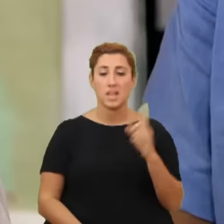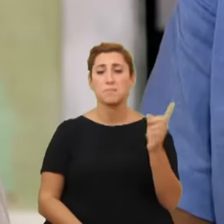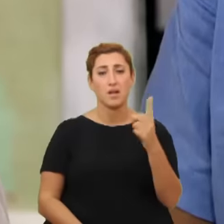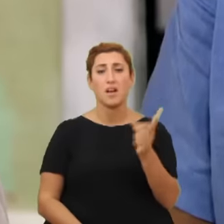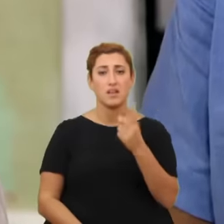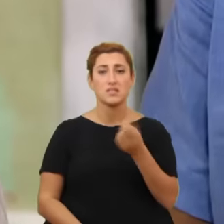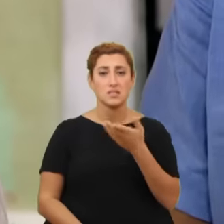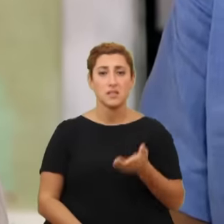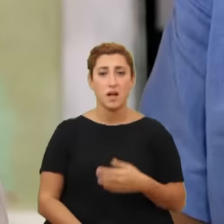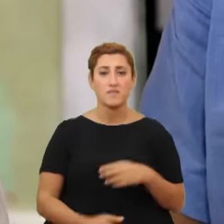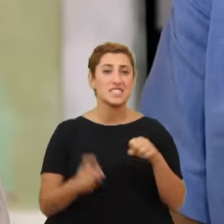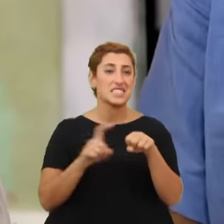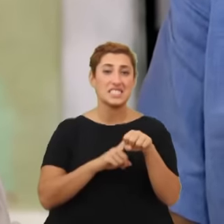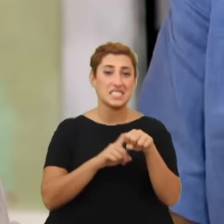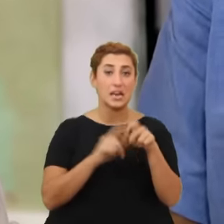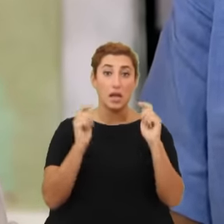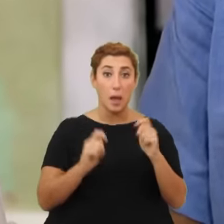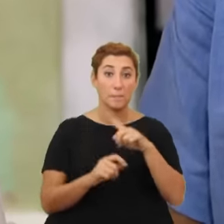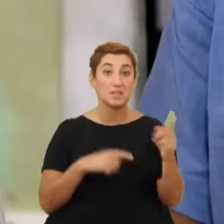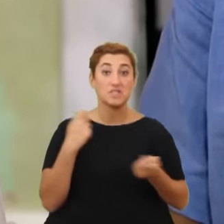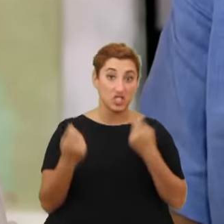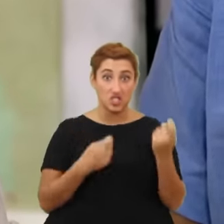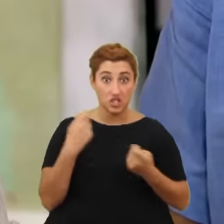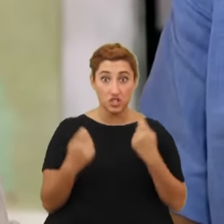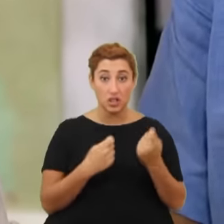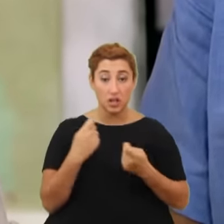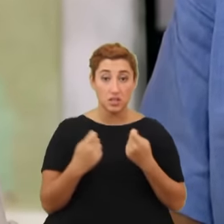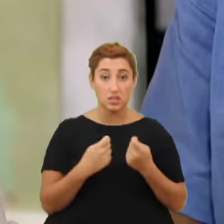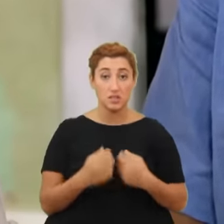Bazen öfkeyle yaptığımız işler